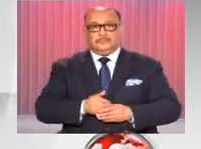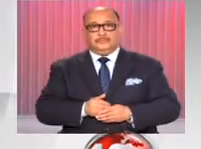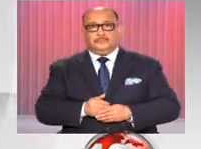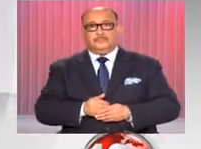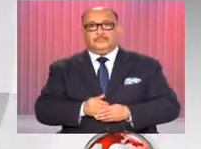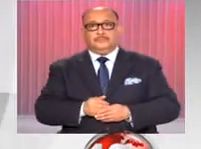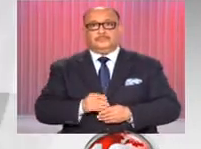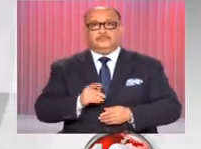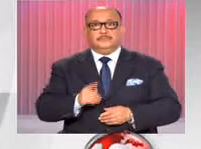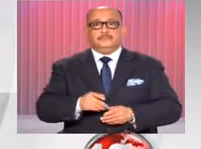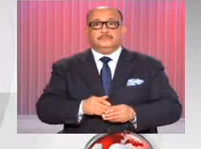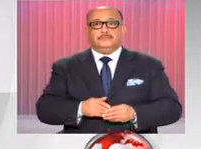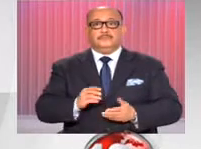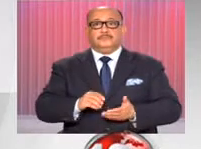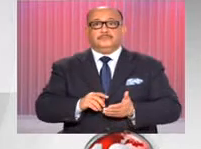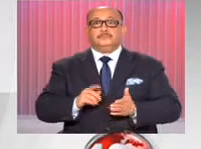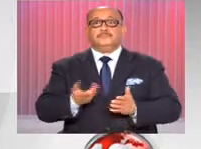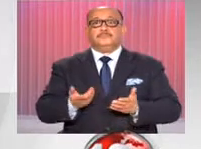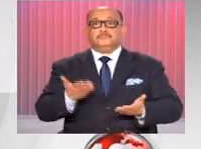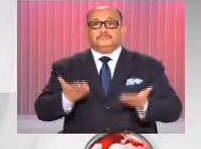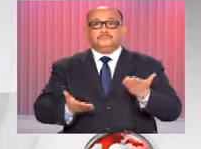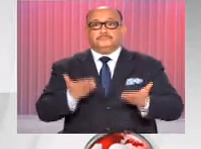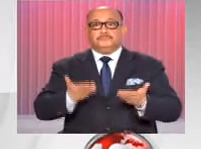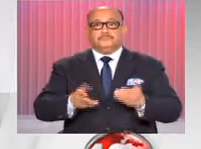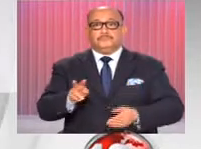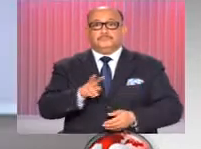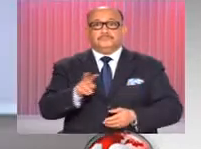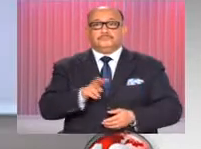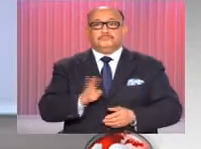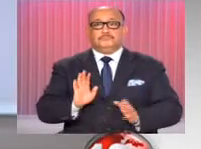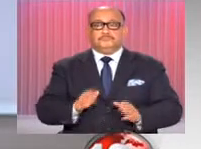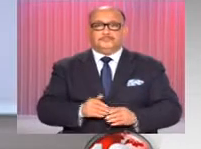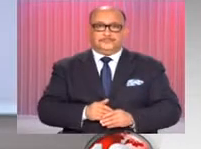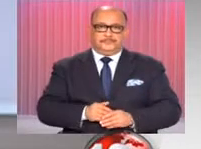مستقبل جابس المركز قبل الأخير ب8 نقاط.